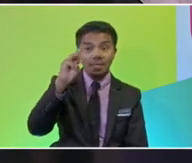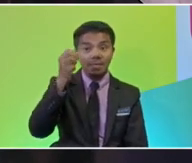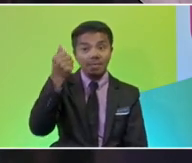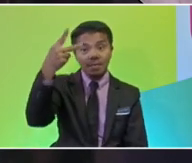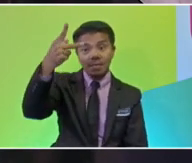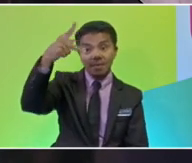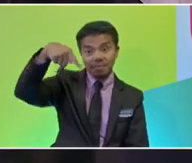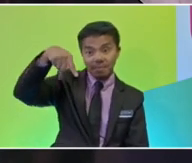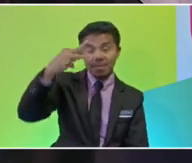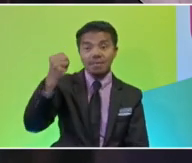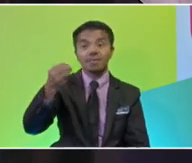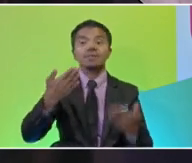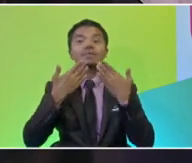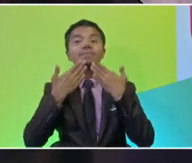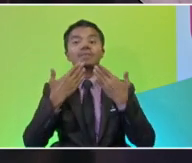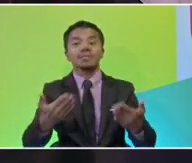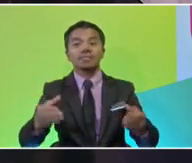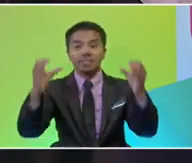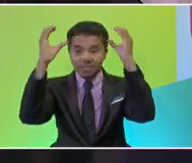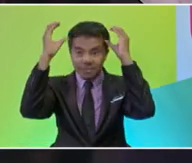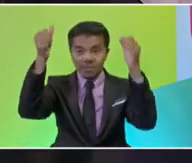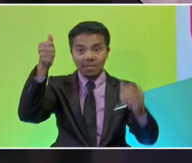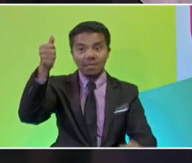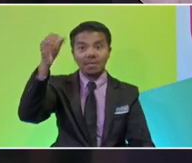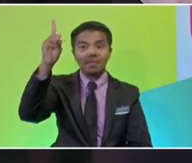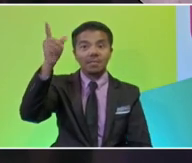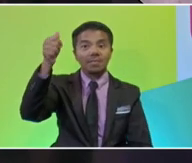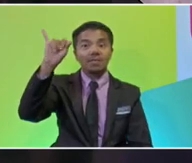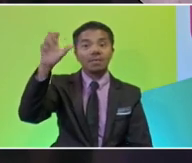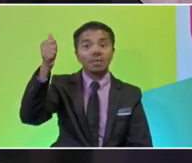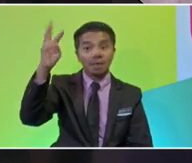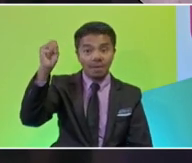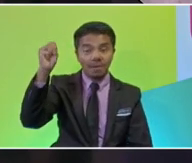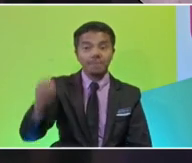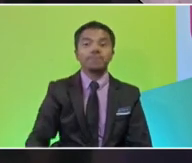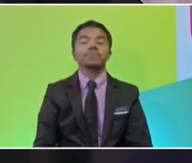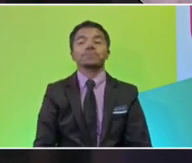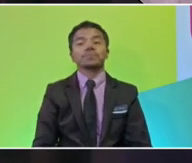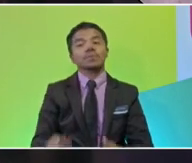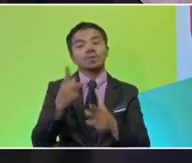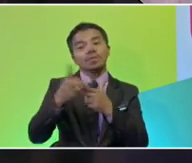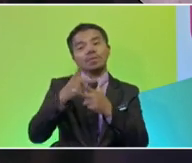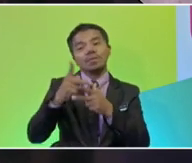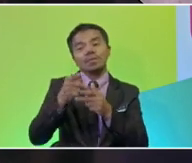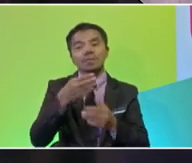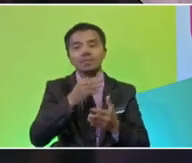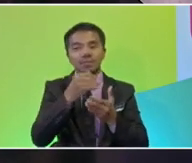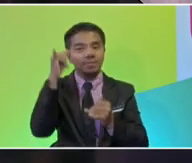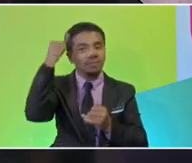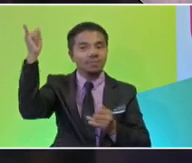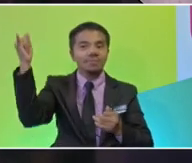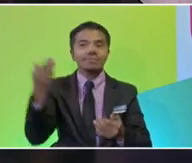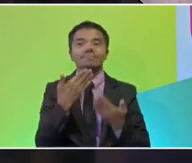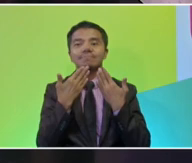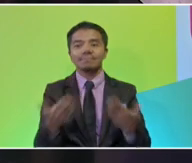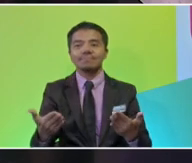Terima kasih banyak atas kesudah meluangkan masih ilmu kepada kami semua Terima kasih juga kepada Cikgu I